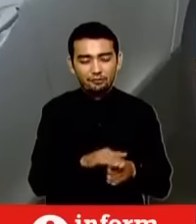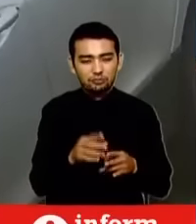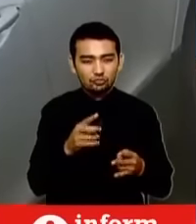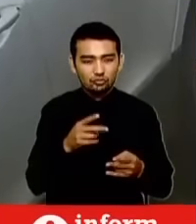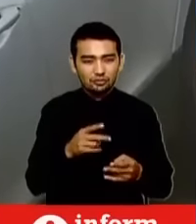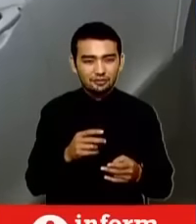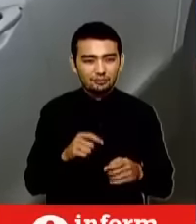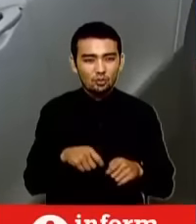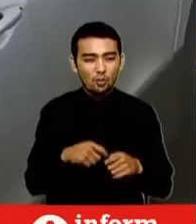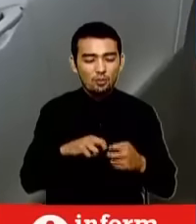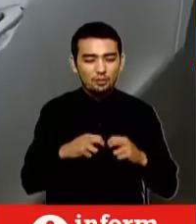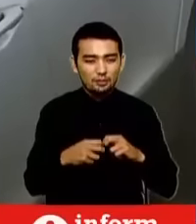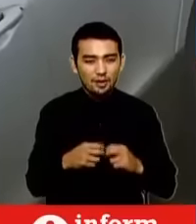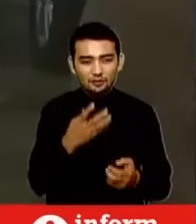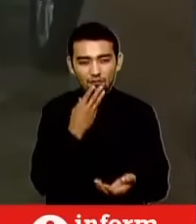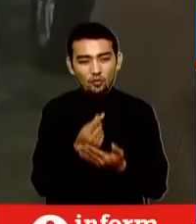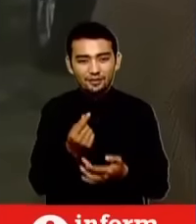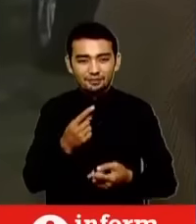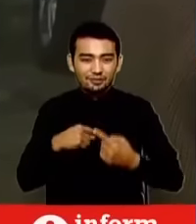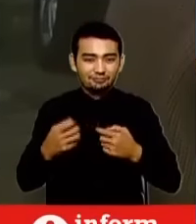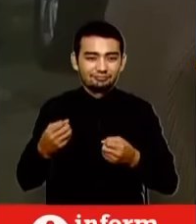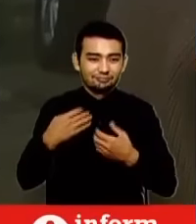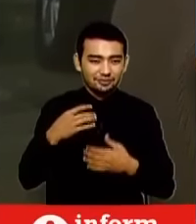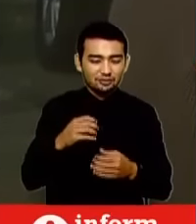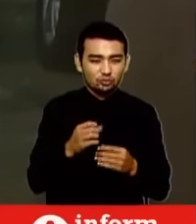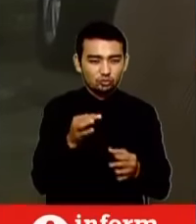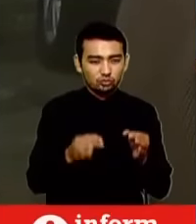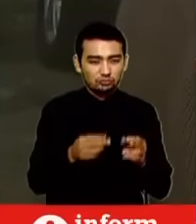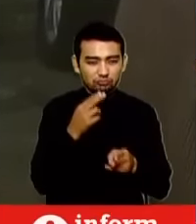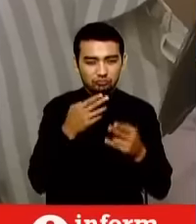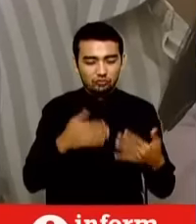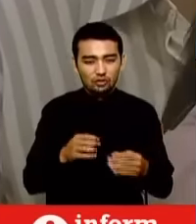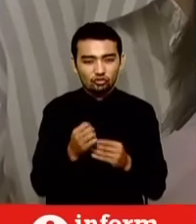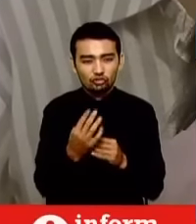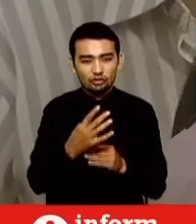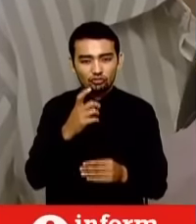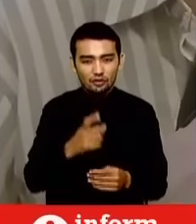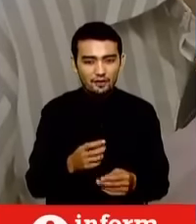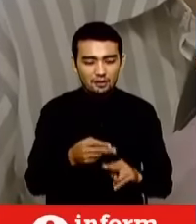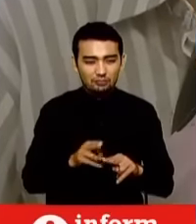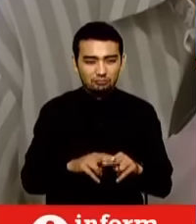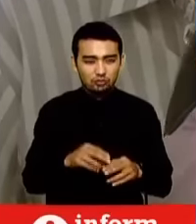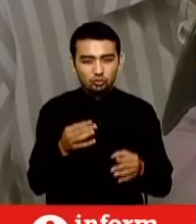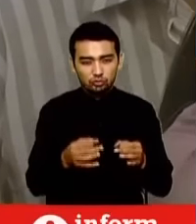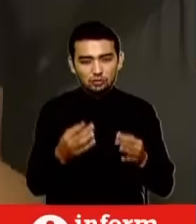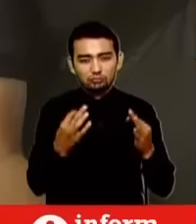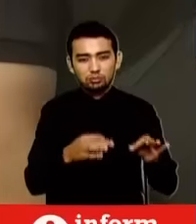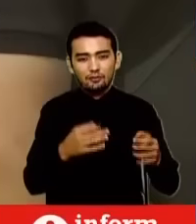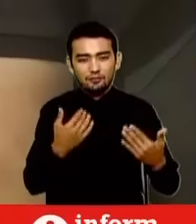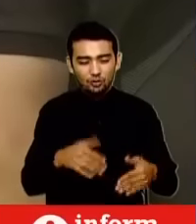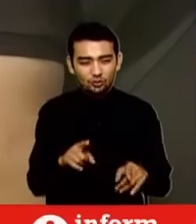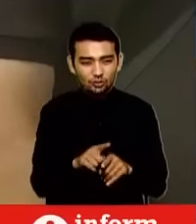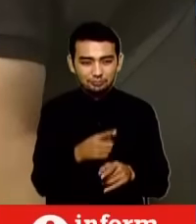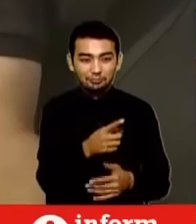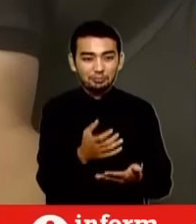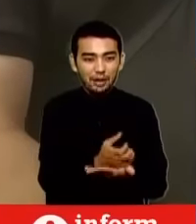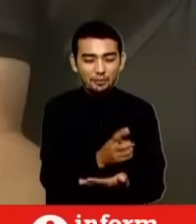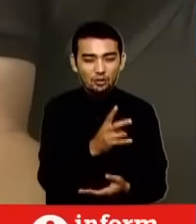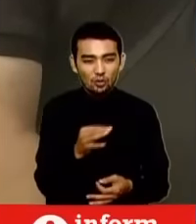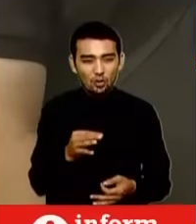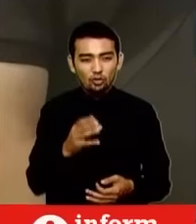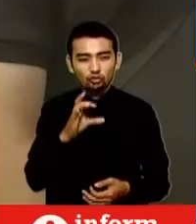Чтобы вернуть свои деньги, горожане обратились в суд. У 14 человек на руках положительное решение суда, но счета подрядной организации